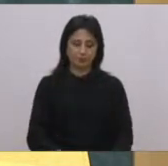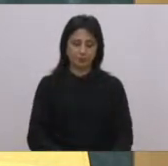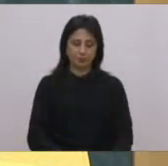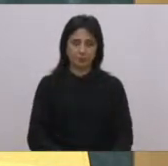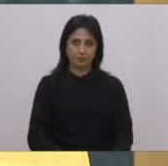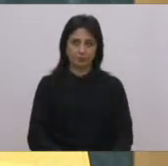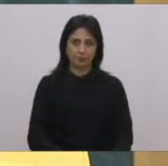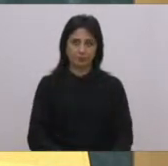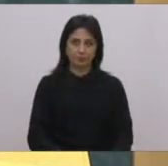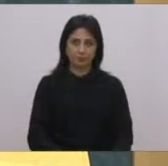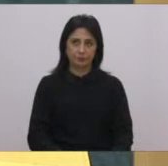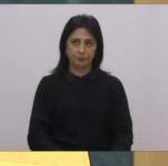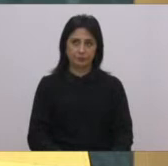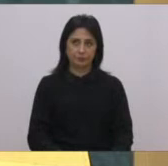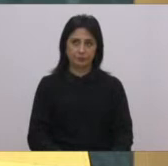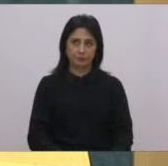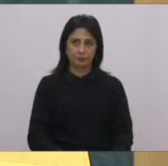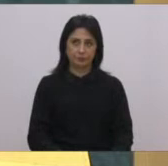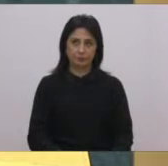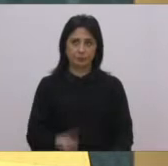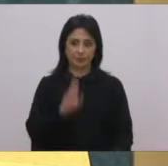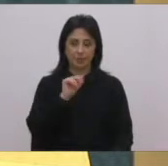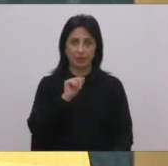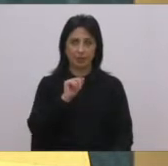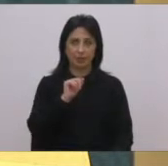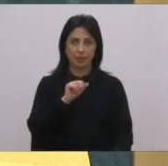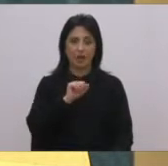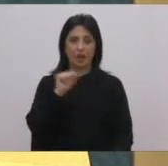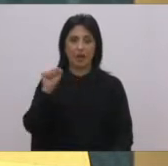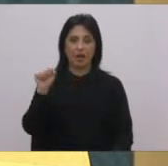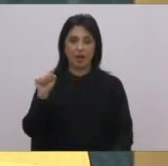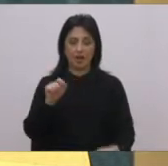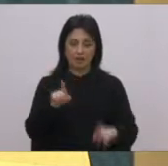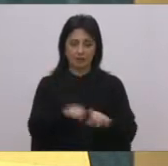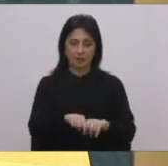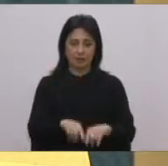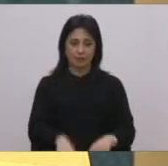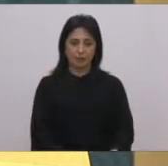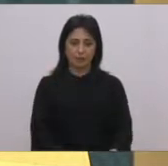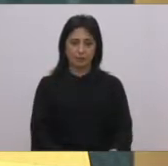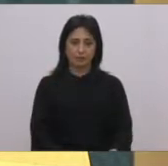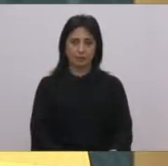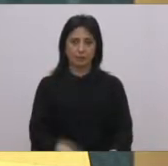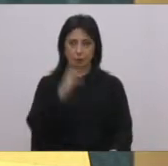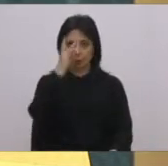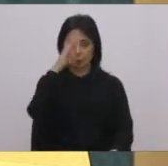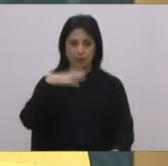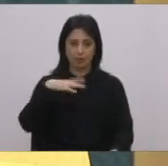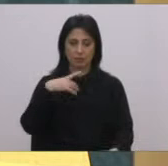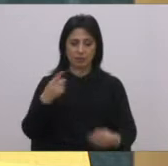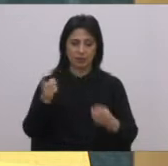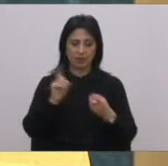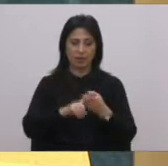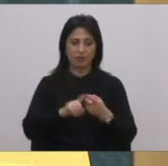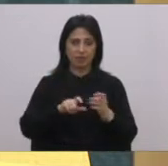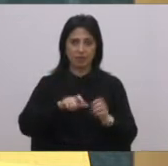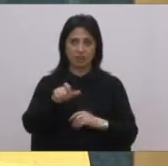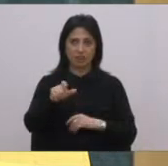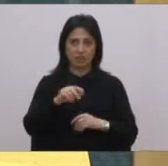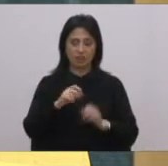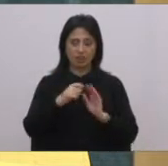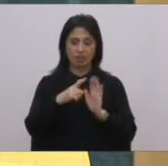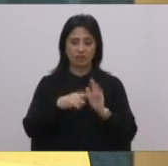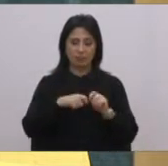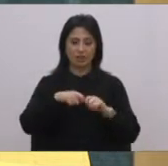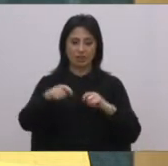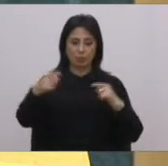Da, ასევე Rustavi Tbilisis damakavshirebeli gza 17